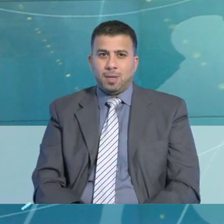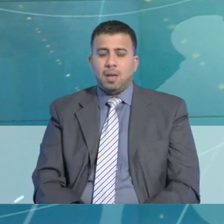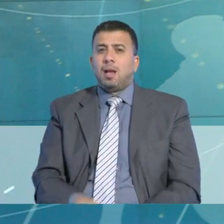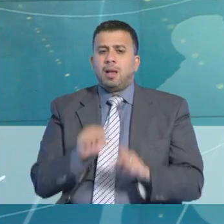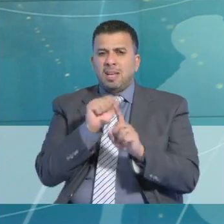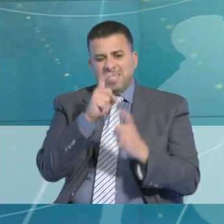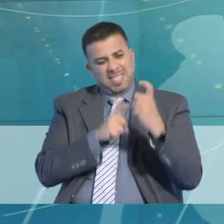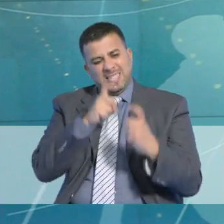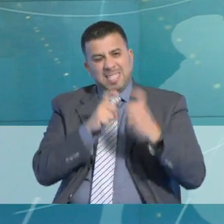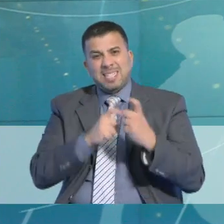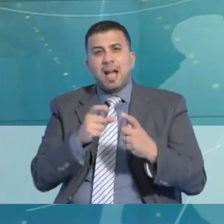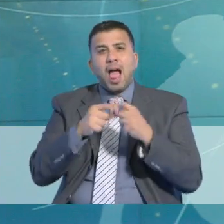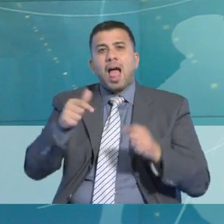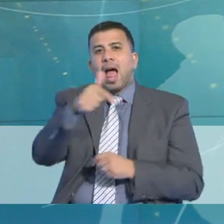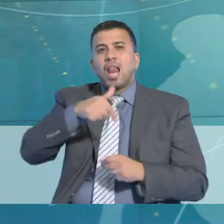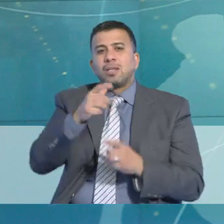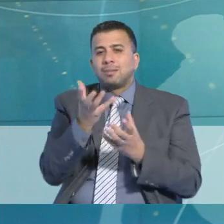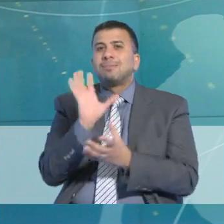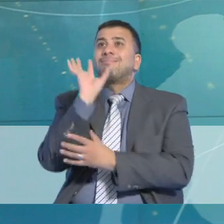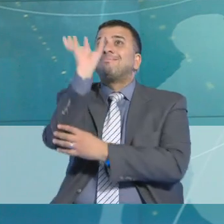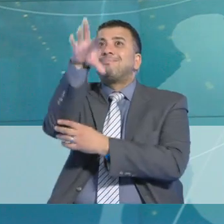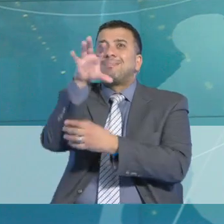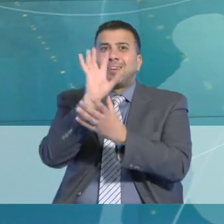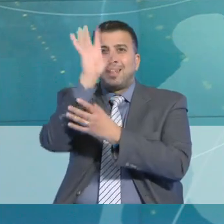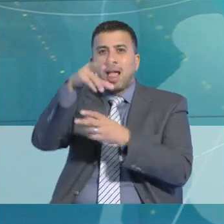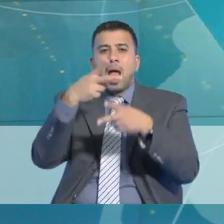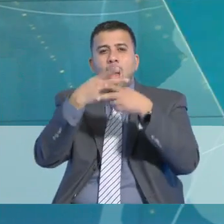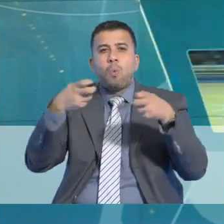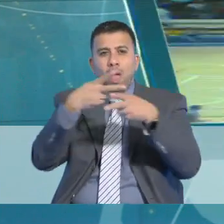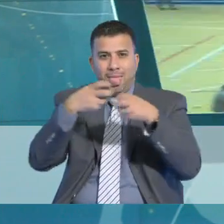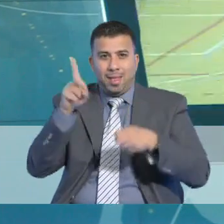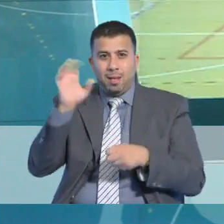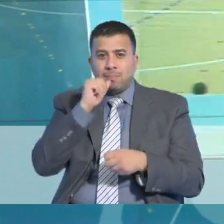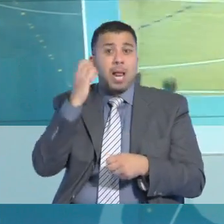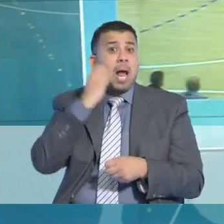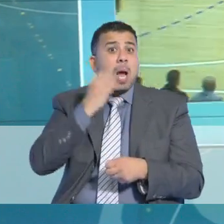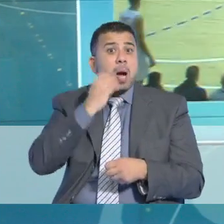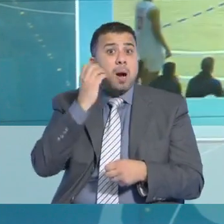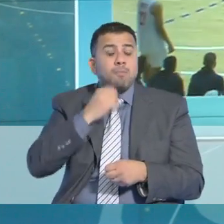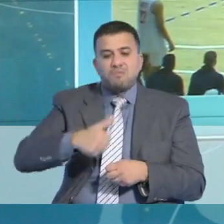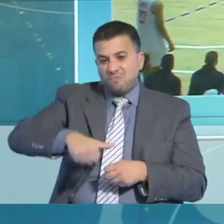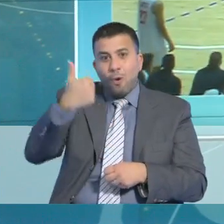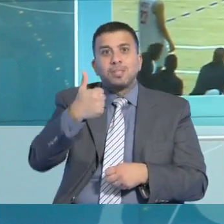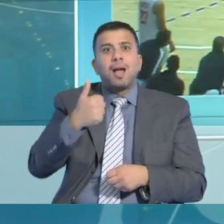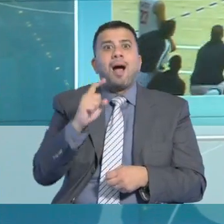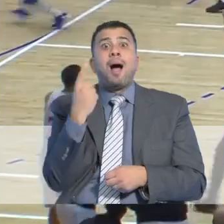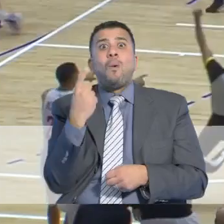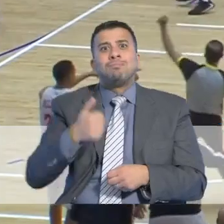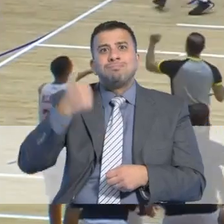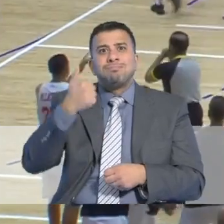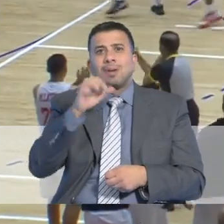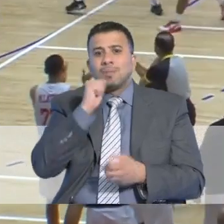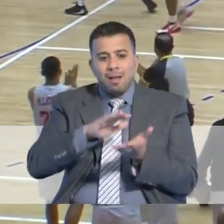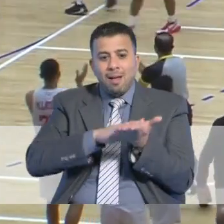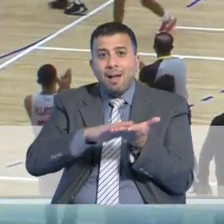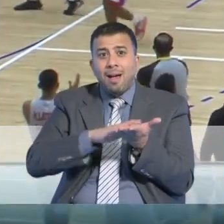ضمن منافسات البطولة الخليجية لكرة السلة الجارية في الكويت، حقق المنتخب الإماراتي فوزه الأول وجاء على حساب أصحاب